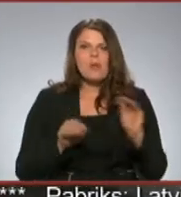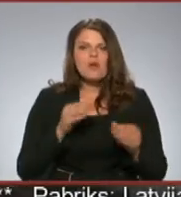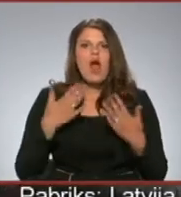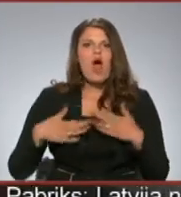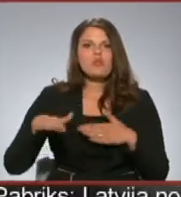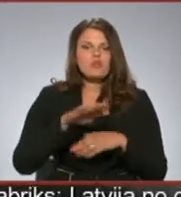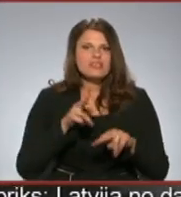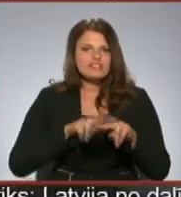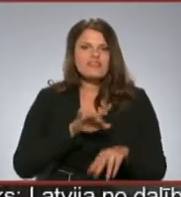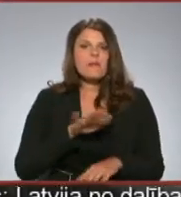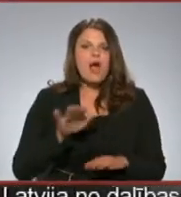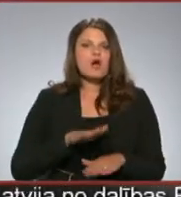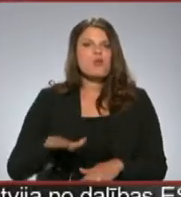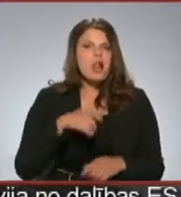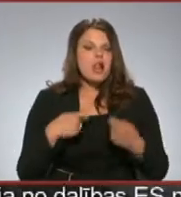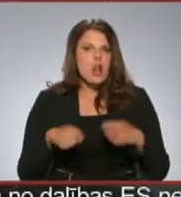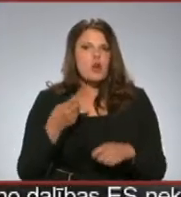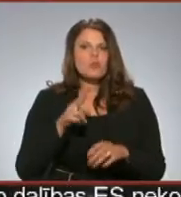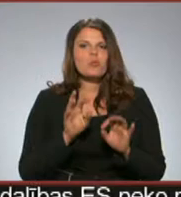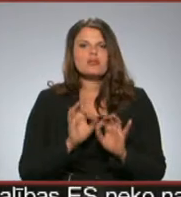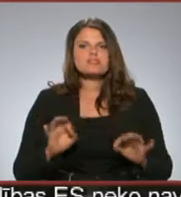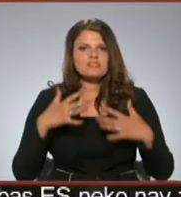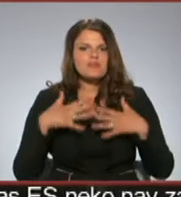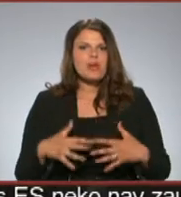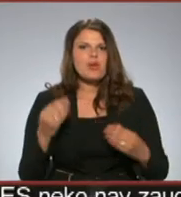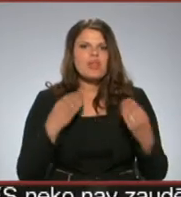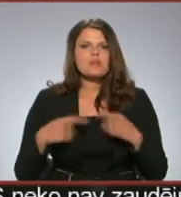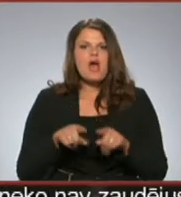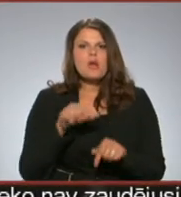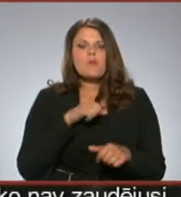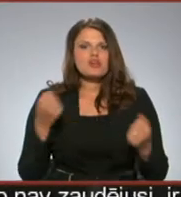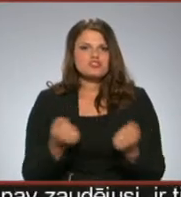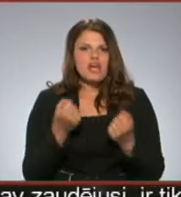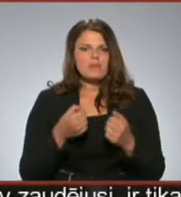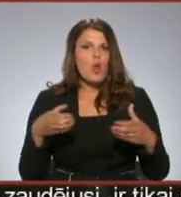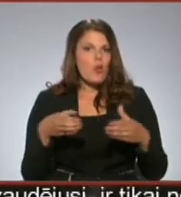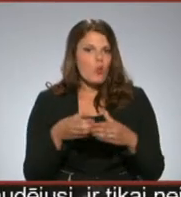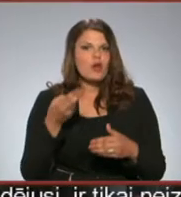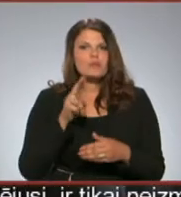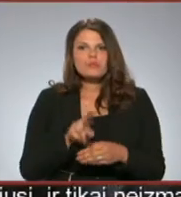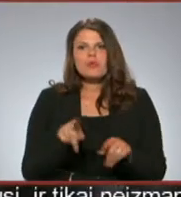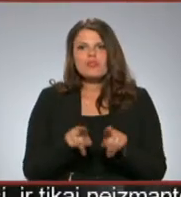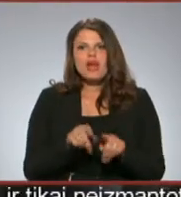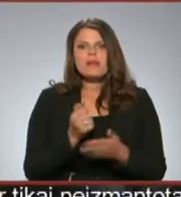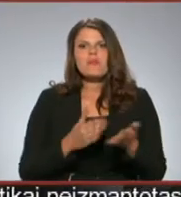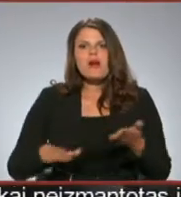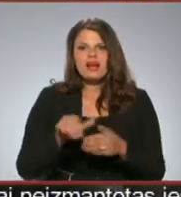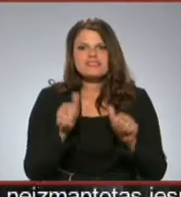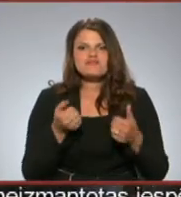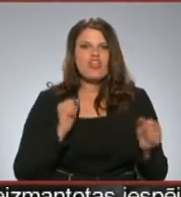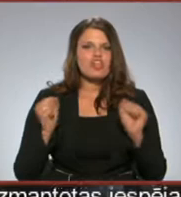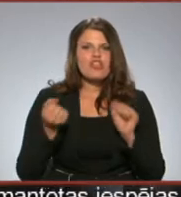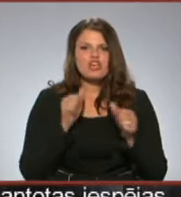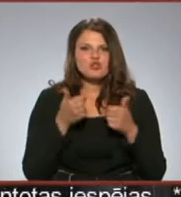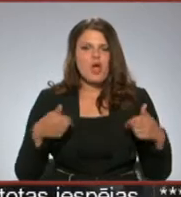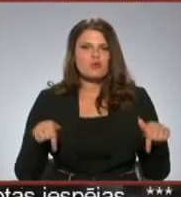atpūtas vietas, bērnu laukums, bet greznos tarpos ietērpuši arī pašdarbnieku kolektīvus. Savukārt Lēdmaniec Arno pagastā izveidojas trenažieru